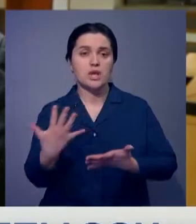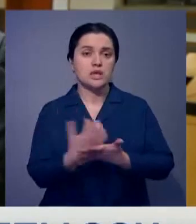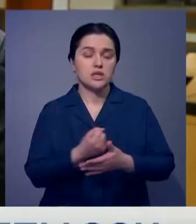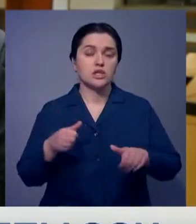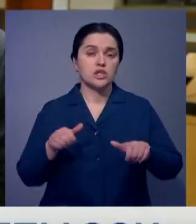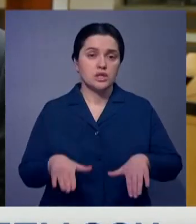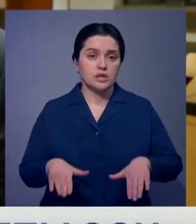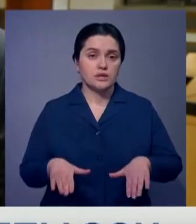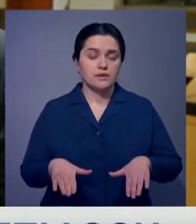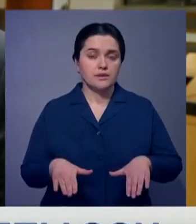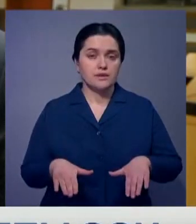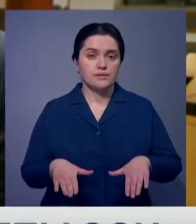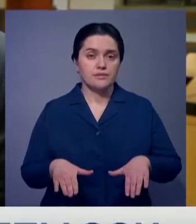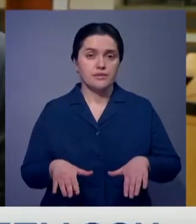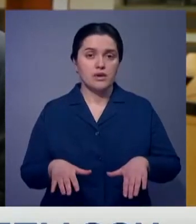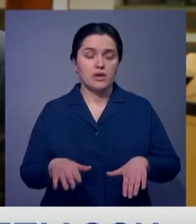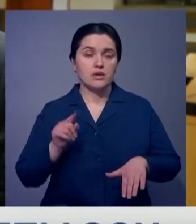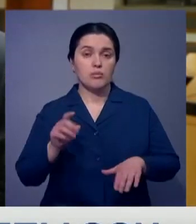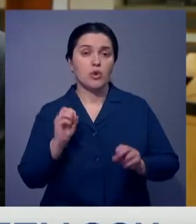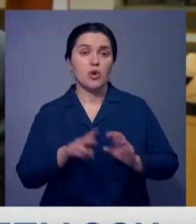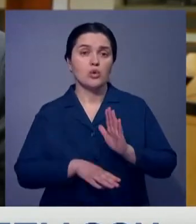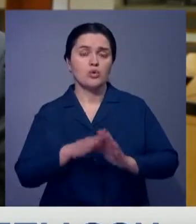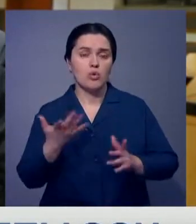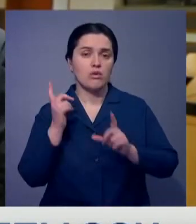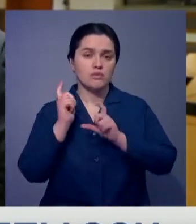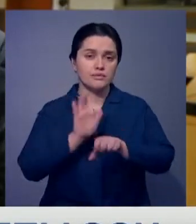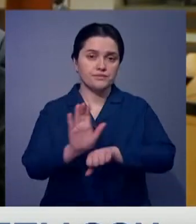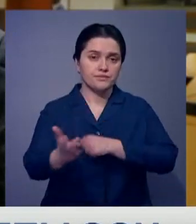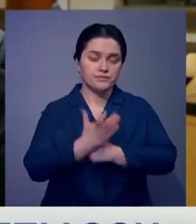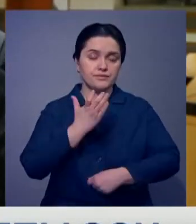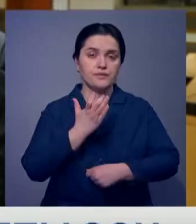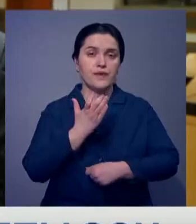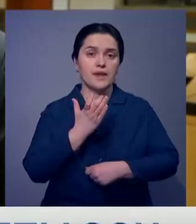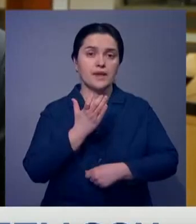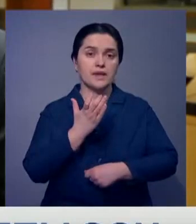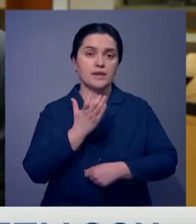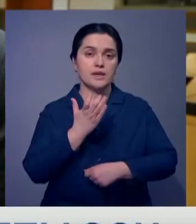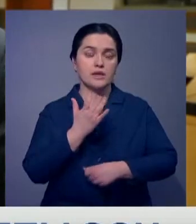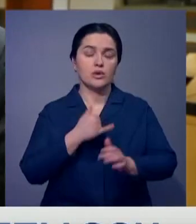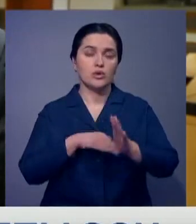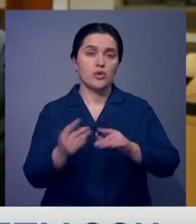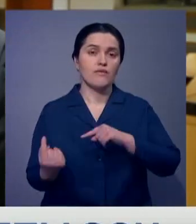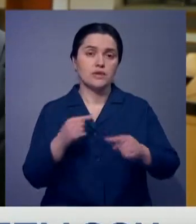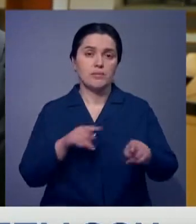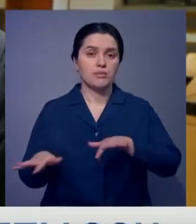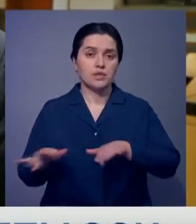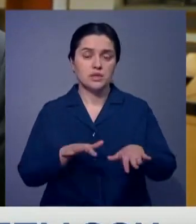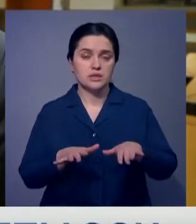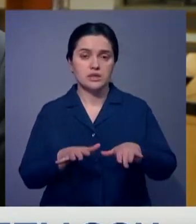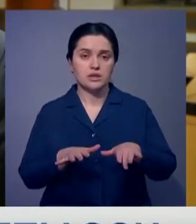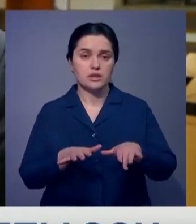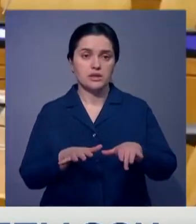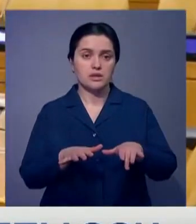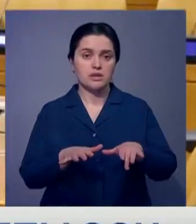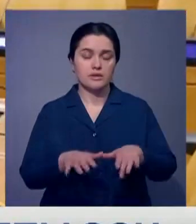решение тому, как улучшить транзит, как улучшить взаимодействие и выйти к мировым